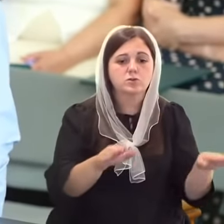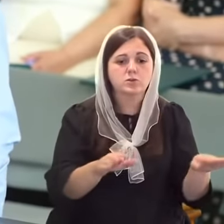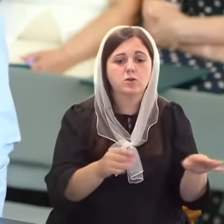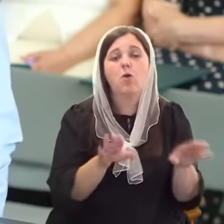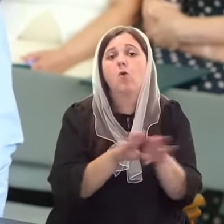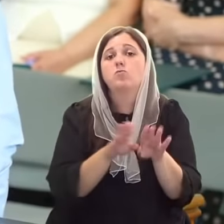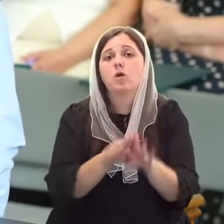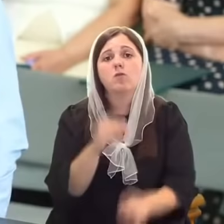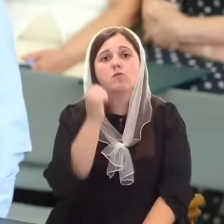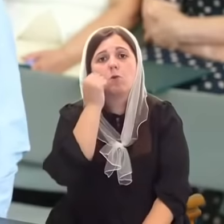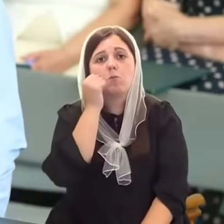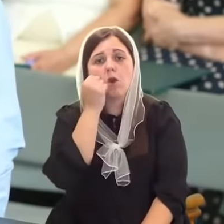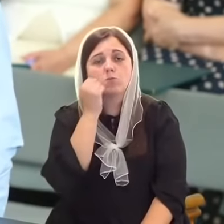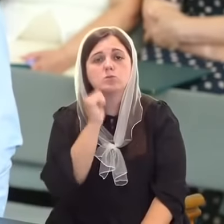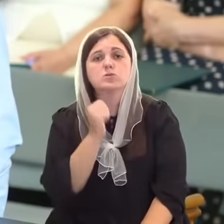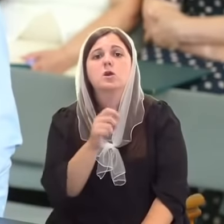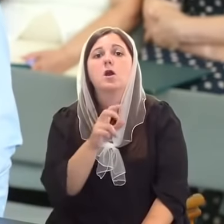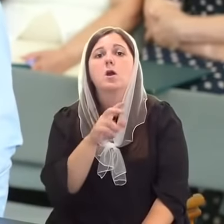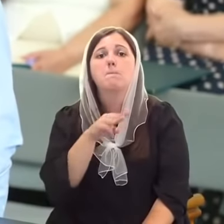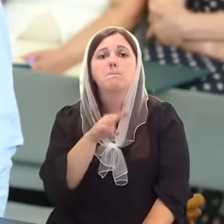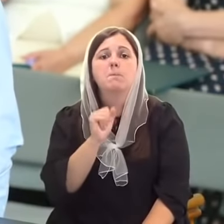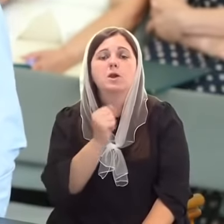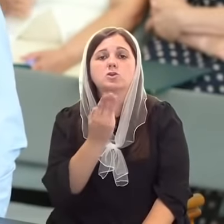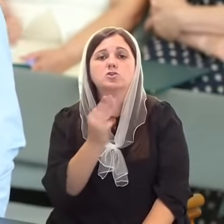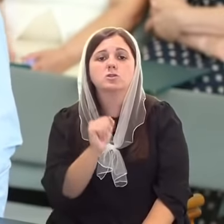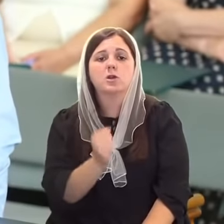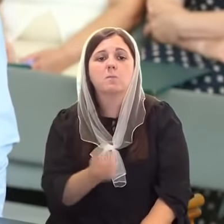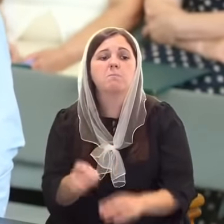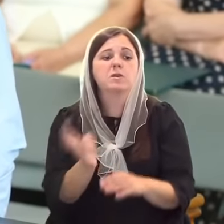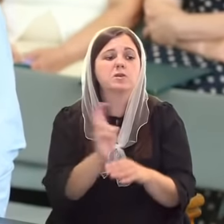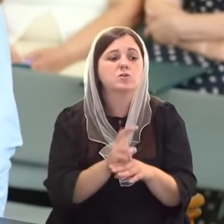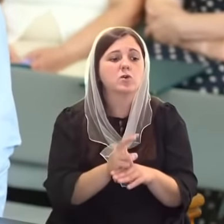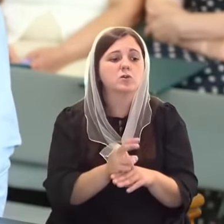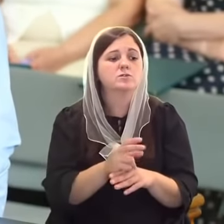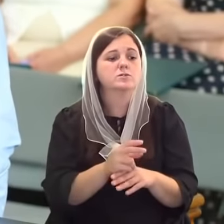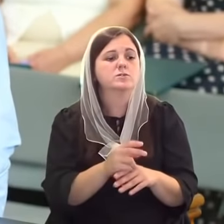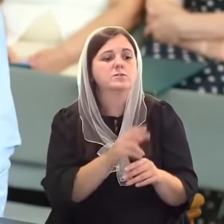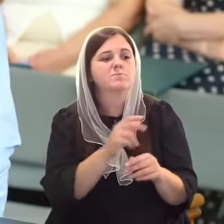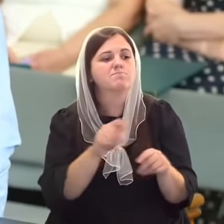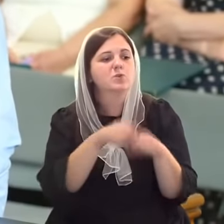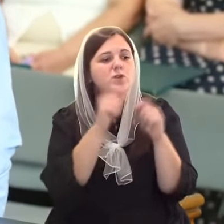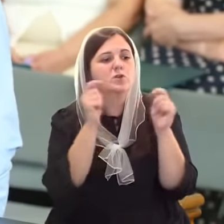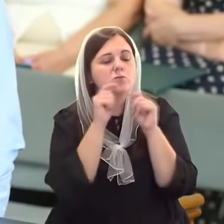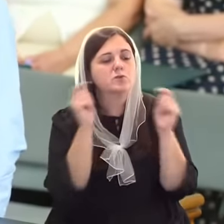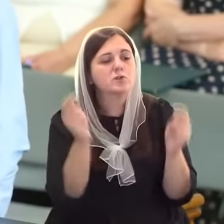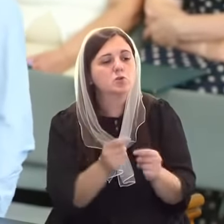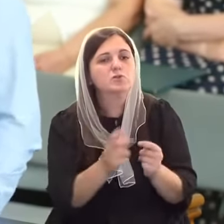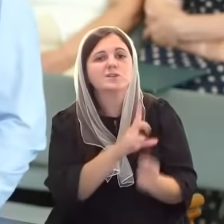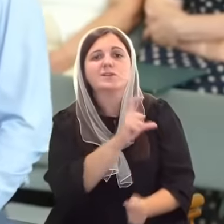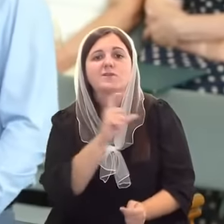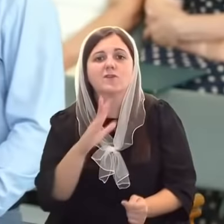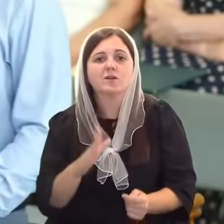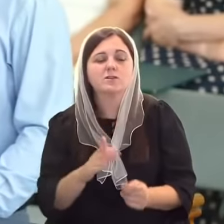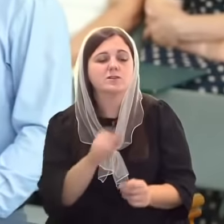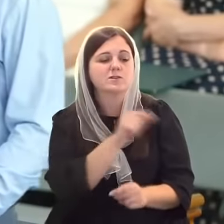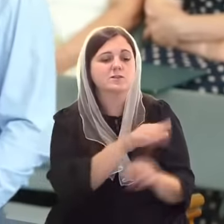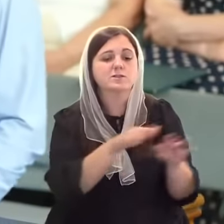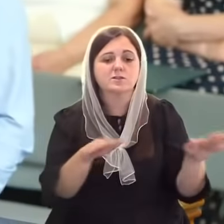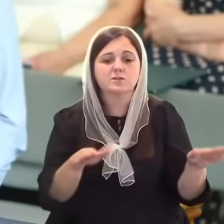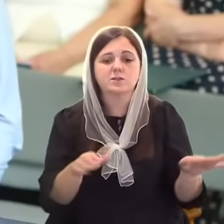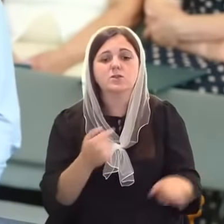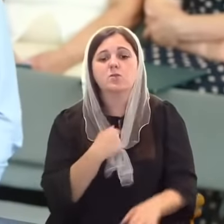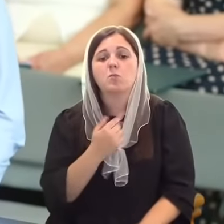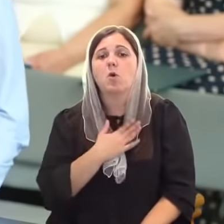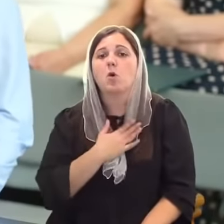бабушка Маша нести Евангелие, нести сладости детям-сиротам. Но в моем